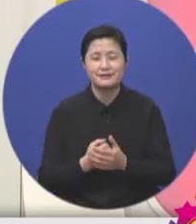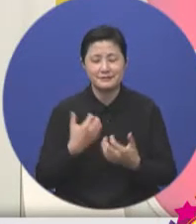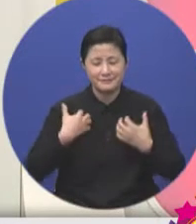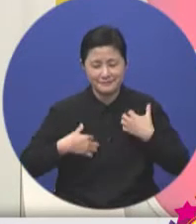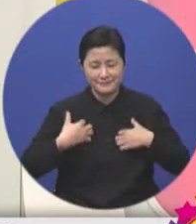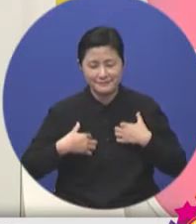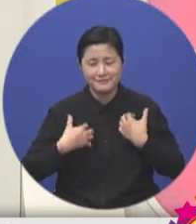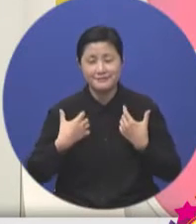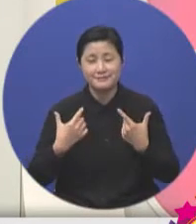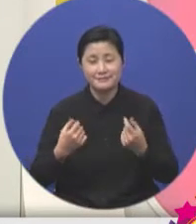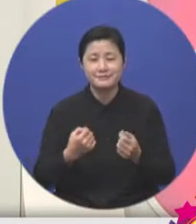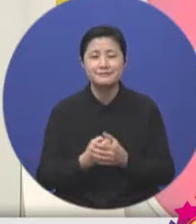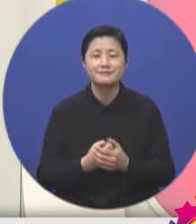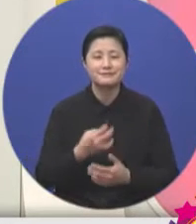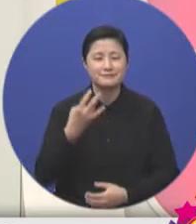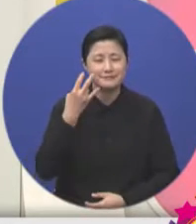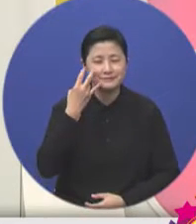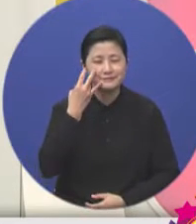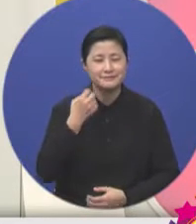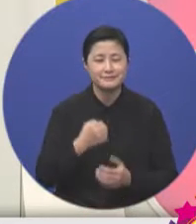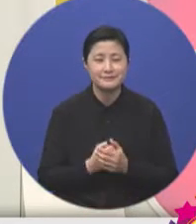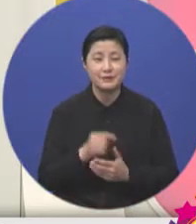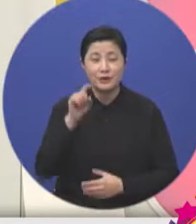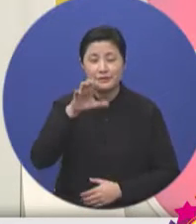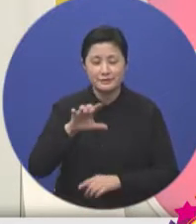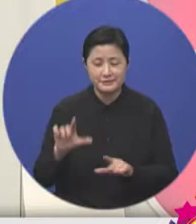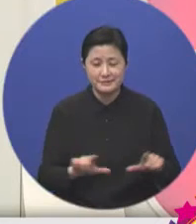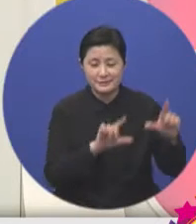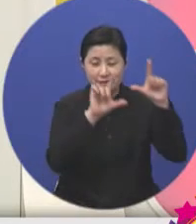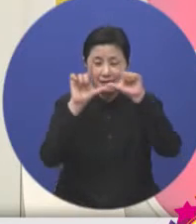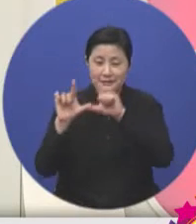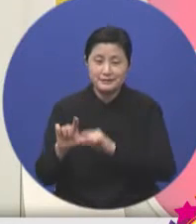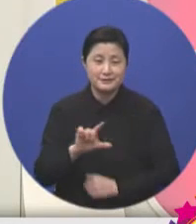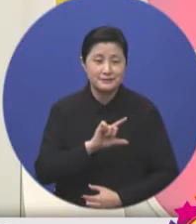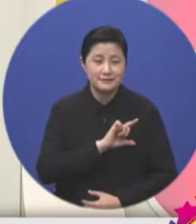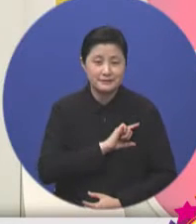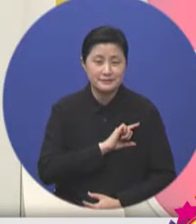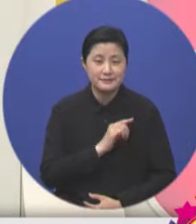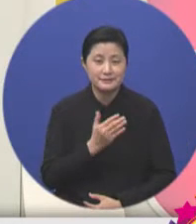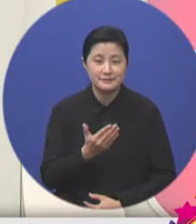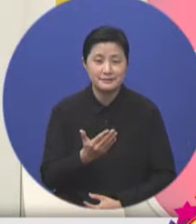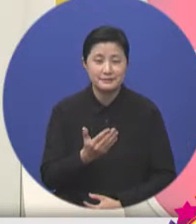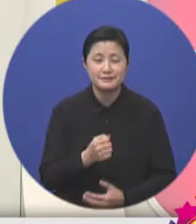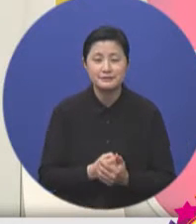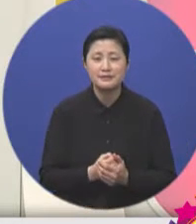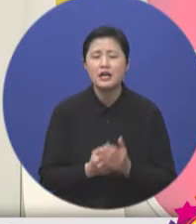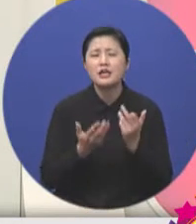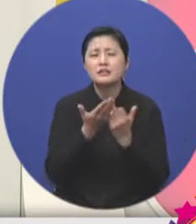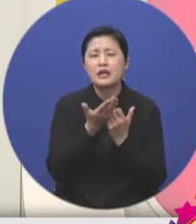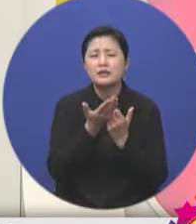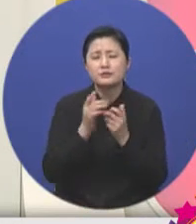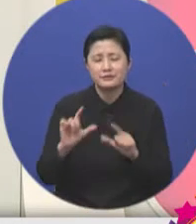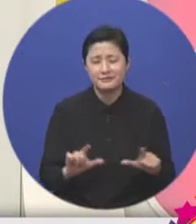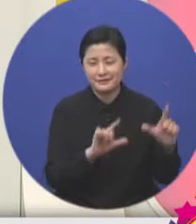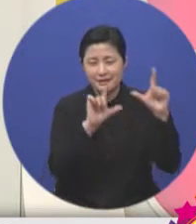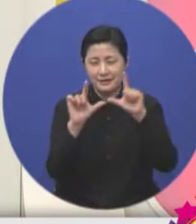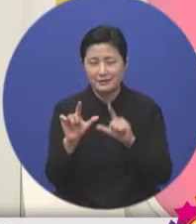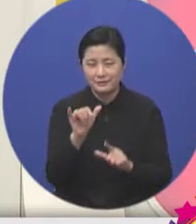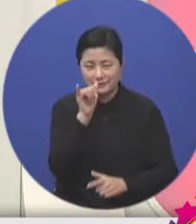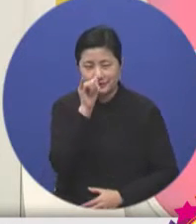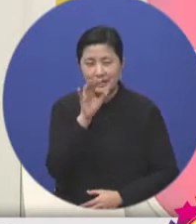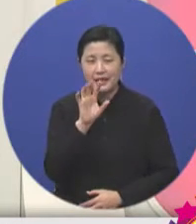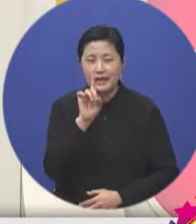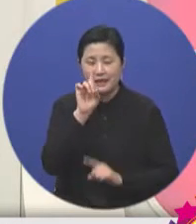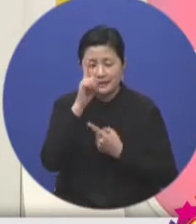안녕하세요. 네, 반갑습니다. 예, 예. 어디 사시는 누구십니까? 아, 여기 제주도에 사는